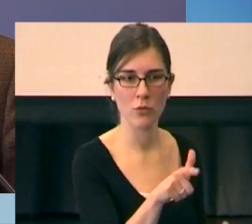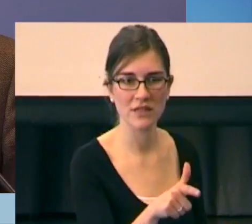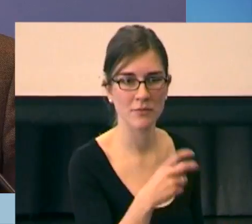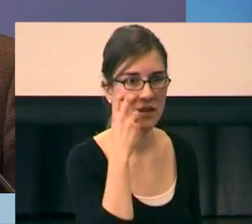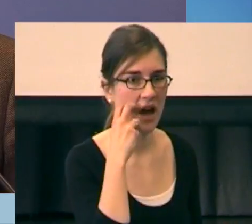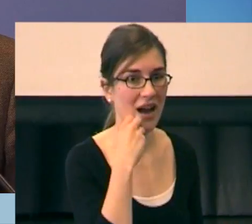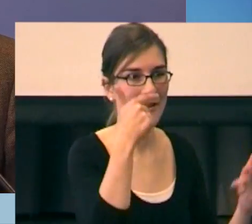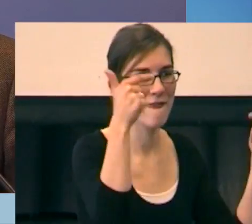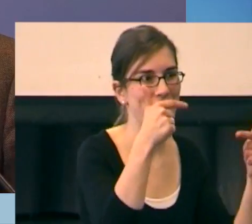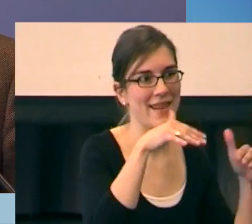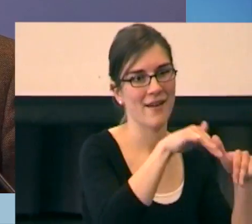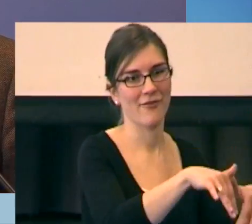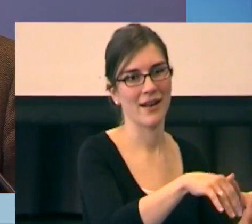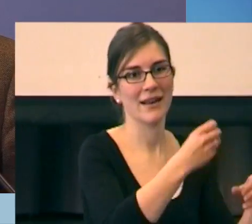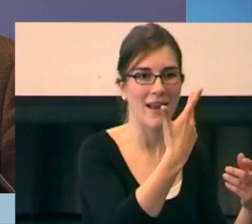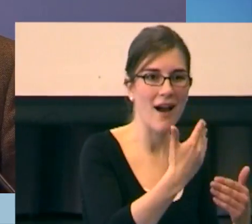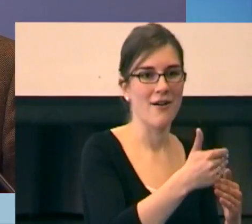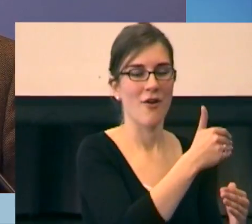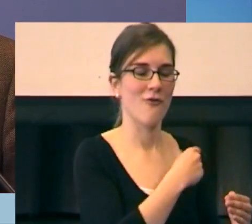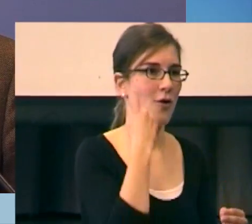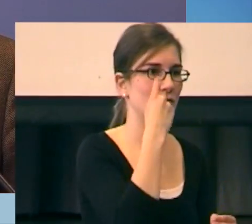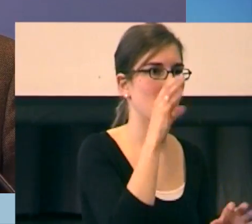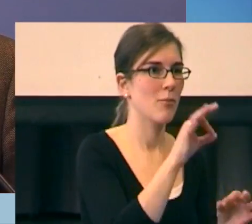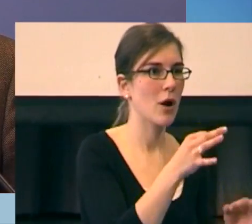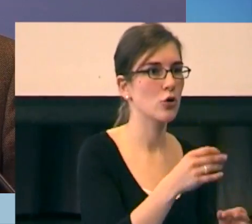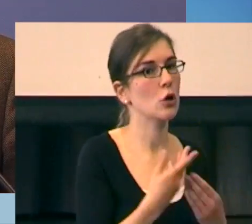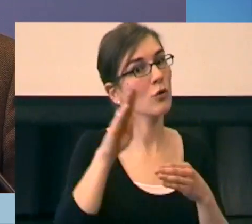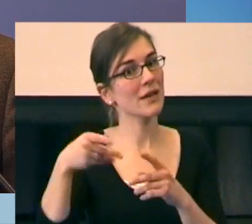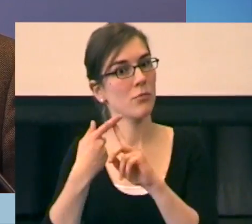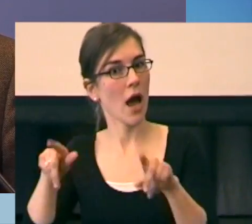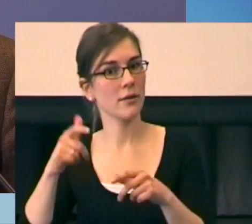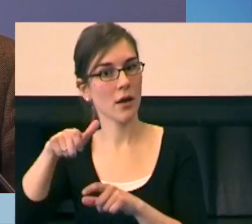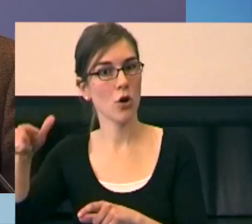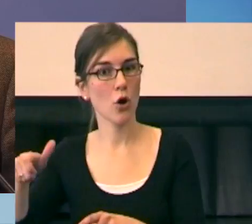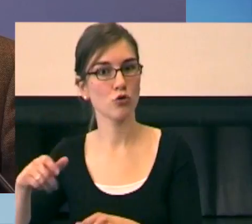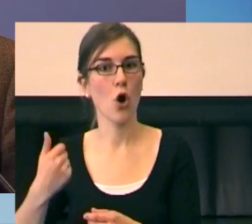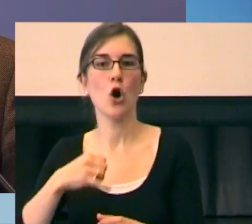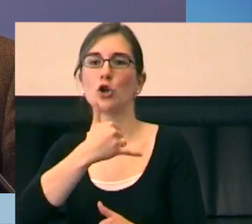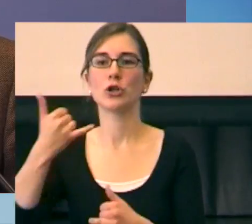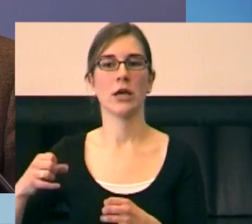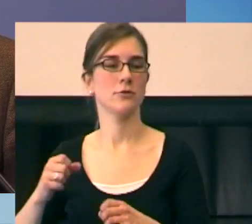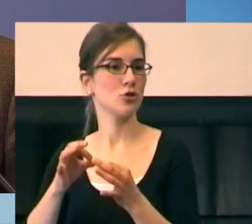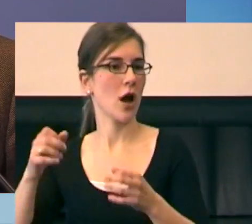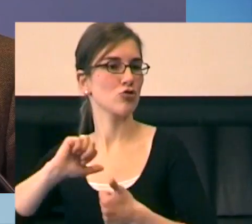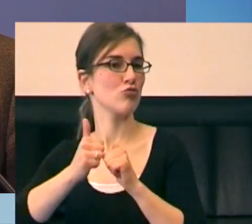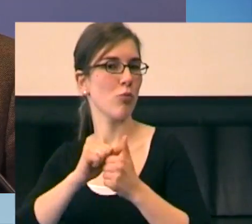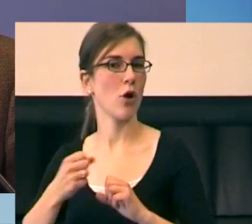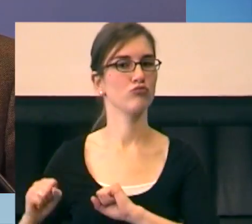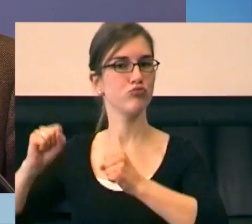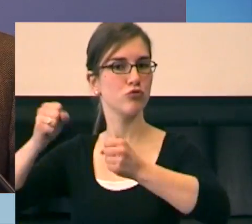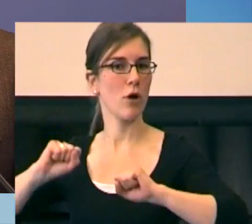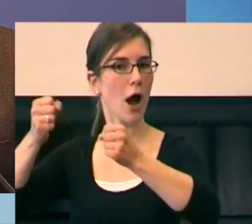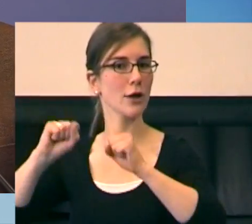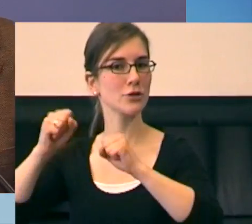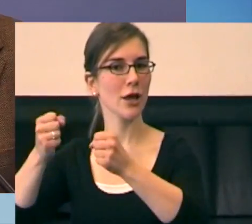Prostatakrebsvorsorge, und den 75-Jährigen, der jeden Tag noch 40 Kilometer mit dem Rad fährt und wahrscheinlich eher das Alter von einem Johannes